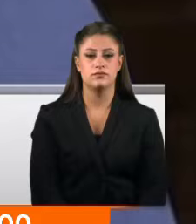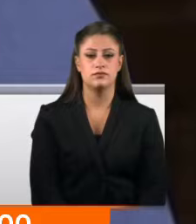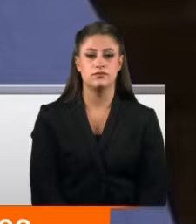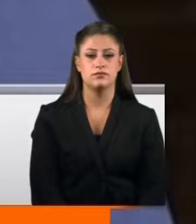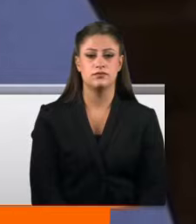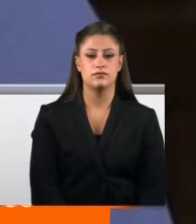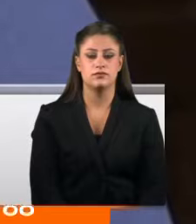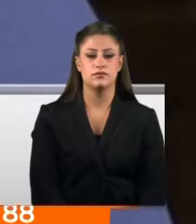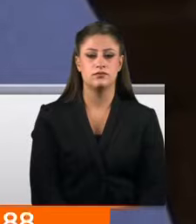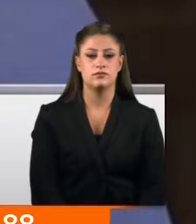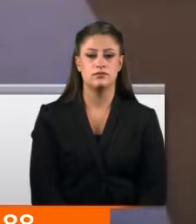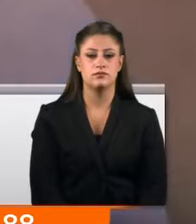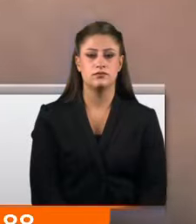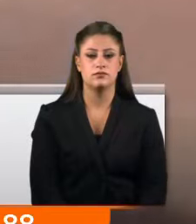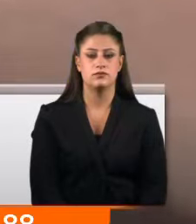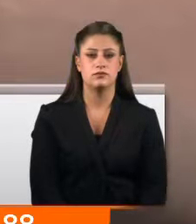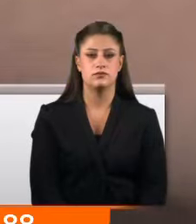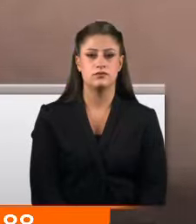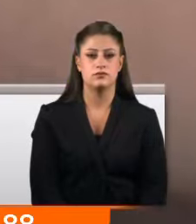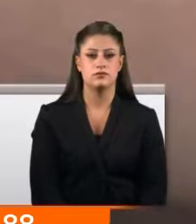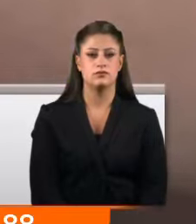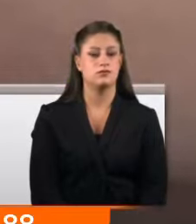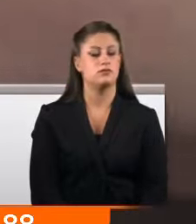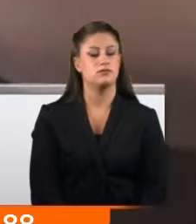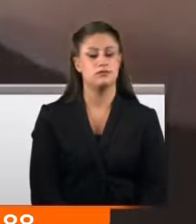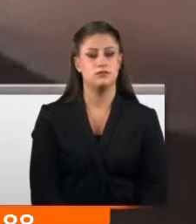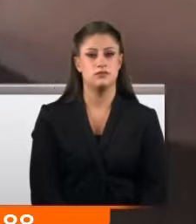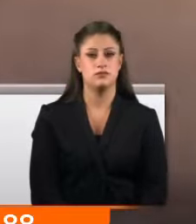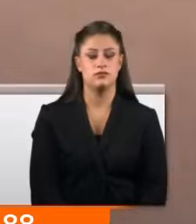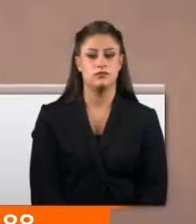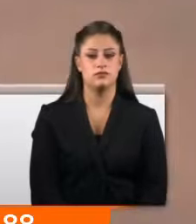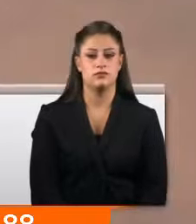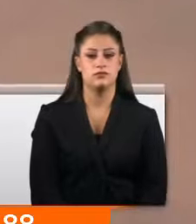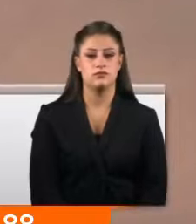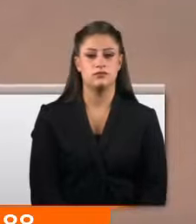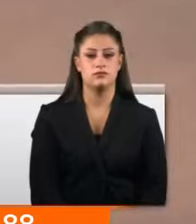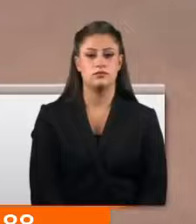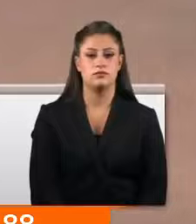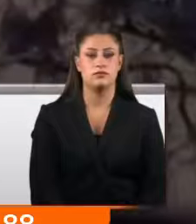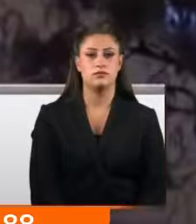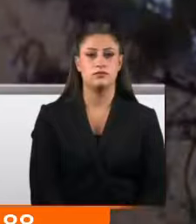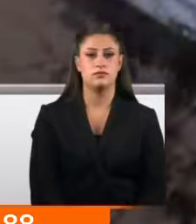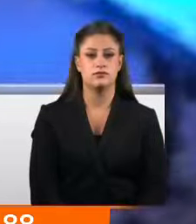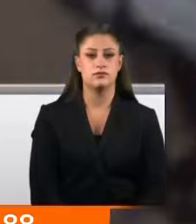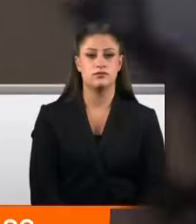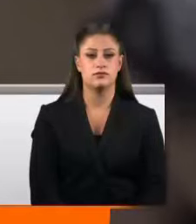Davacının katli vacip olmuştur. Ben şu an yaşamıyorum. Onlar da